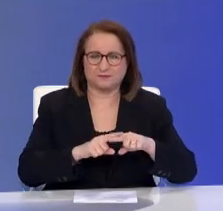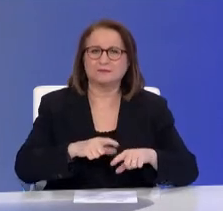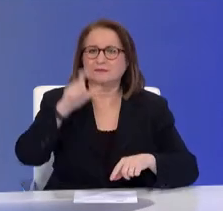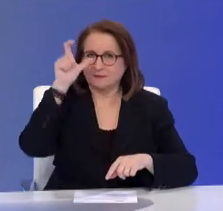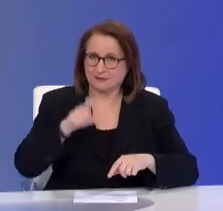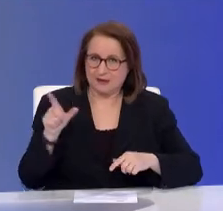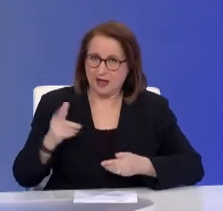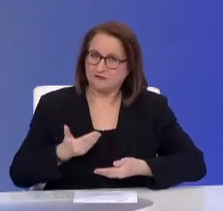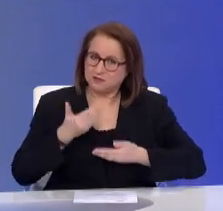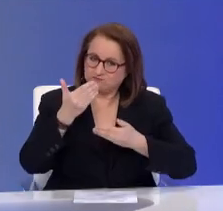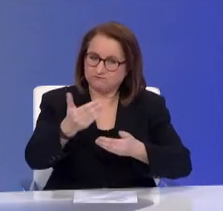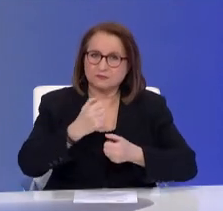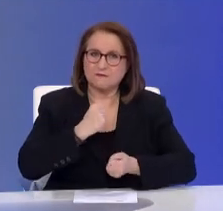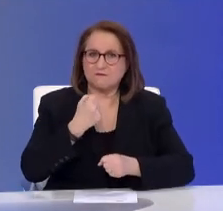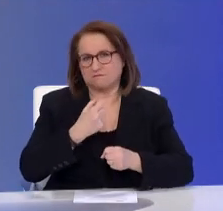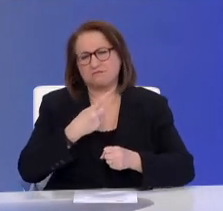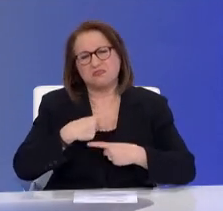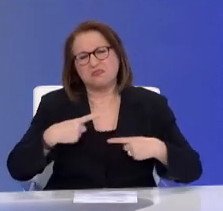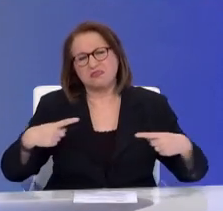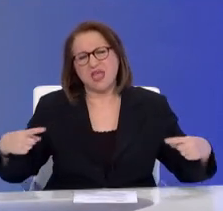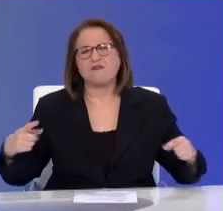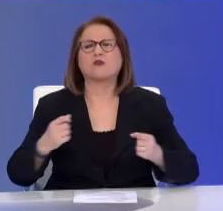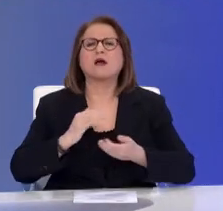οποίου θα